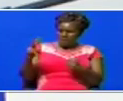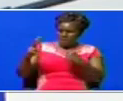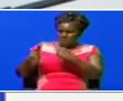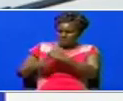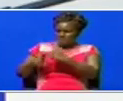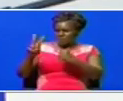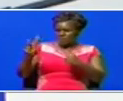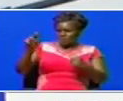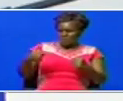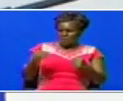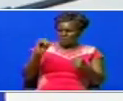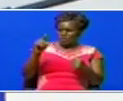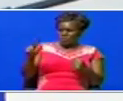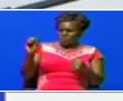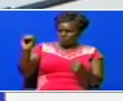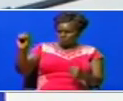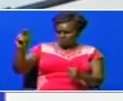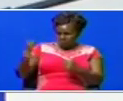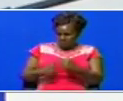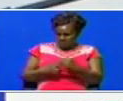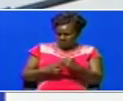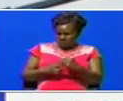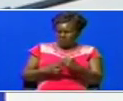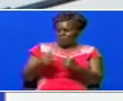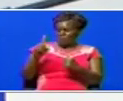727, 0.22%. Raila Odinga,